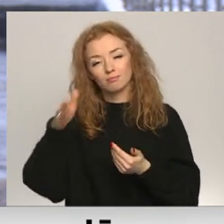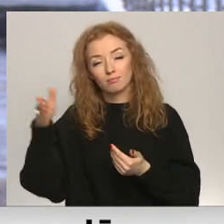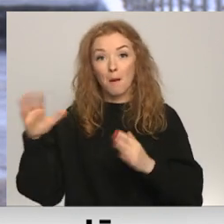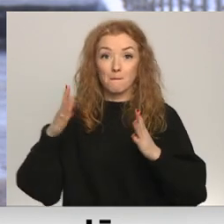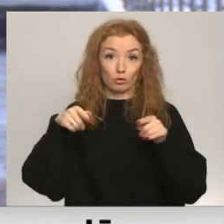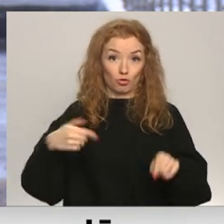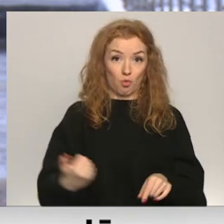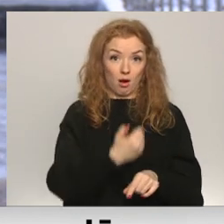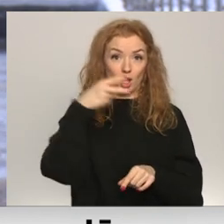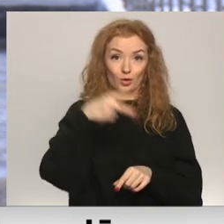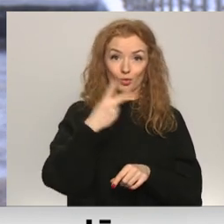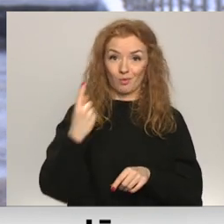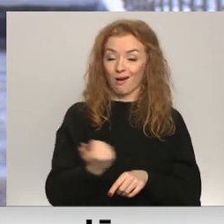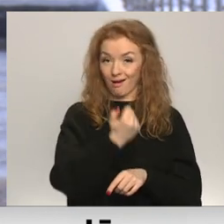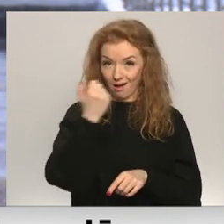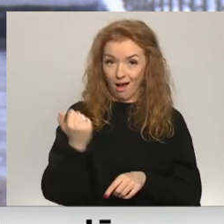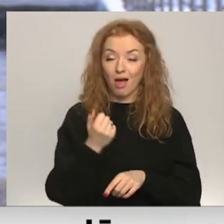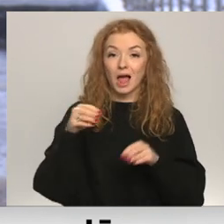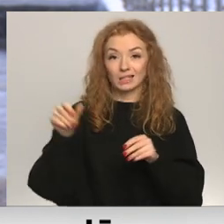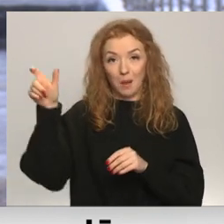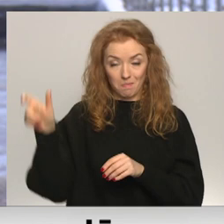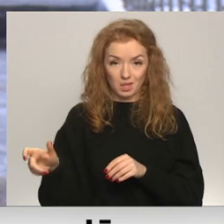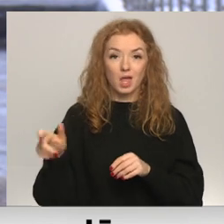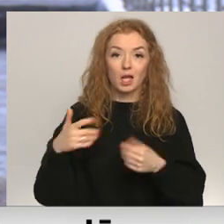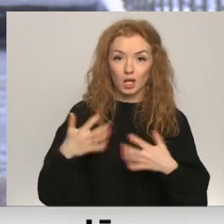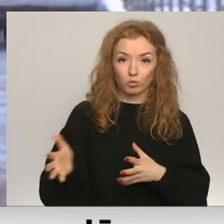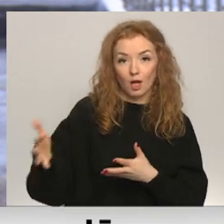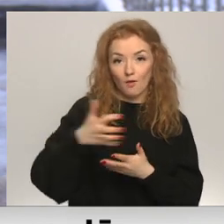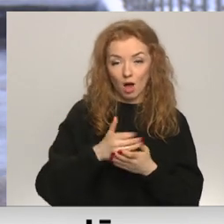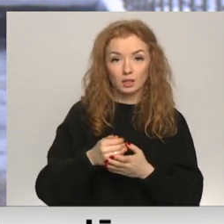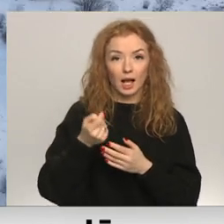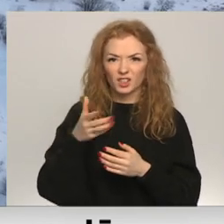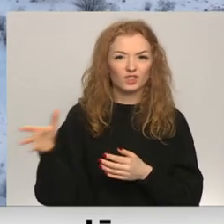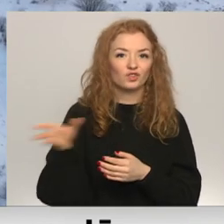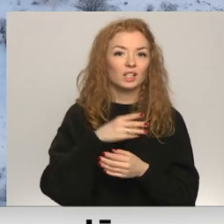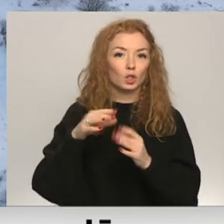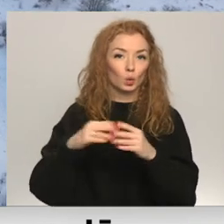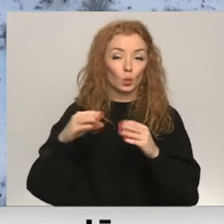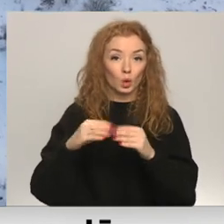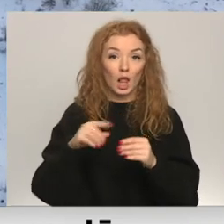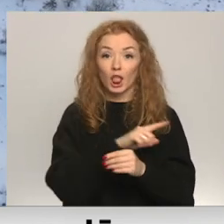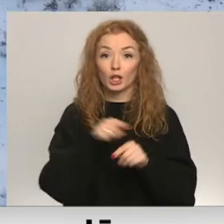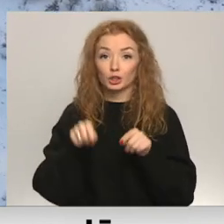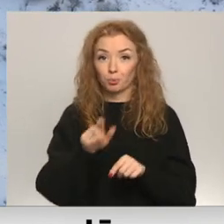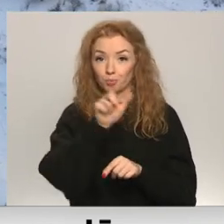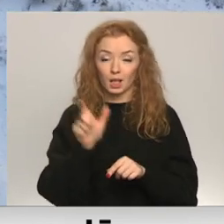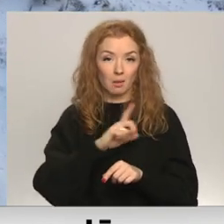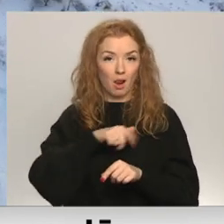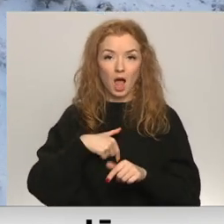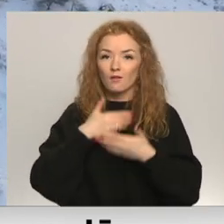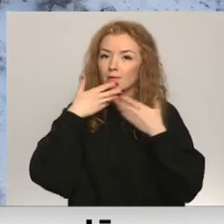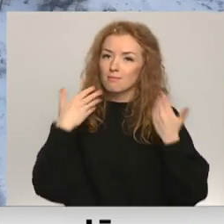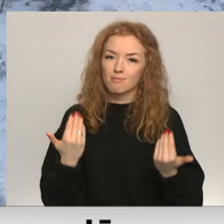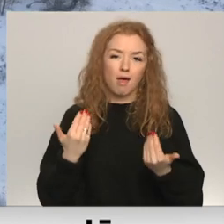gadā, 2021. Zemnieki izveda pilnīgi visas dūņas. Līdz šim brīdim Latvijā nav bijis